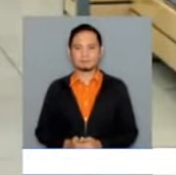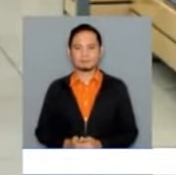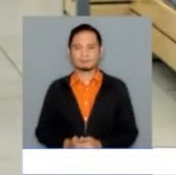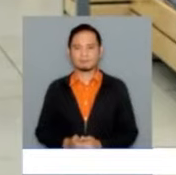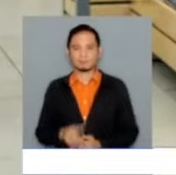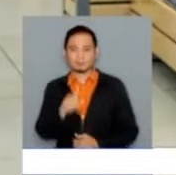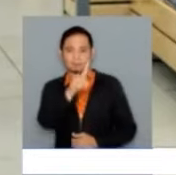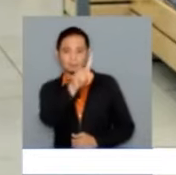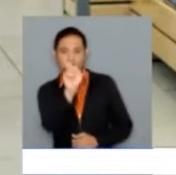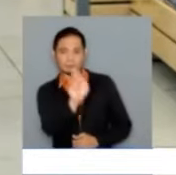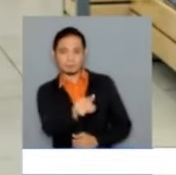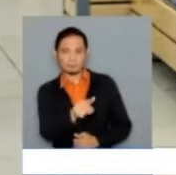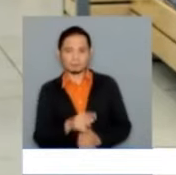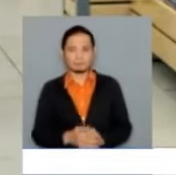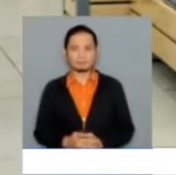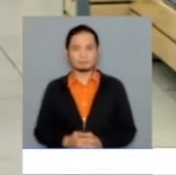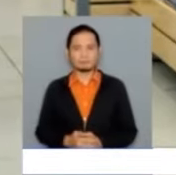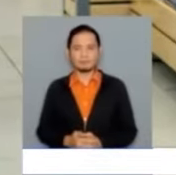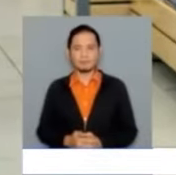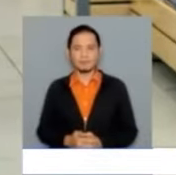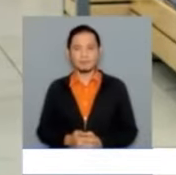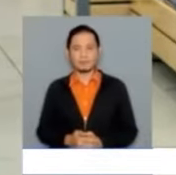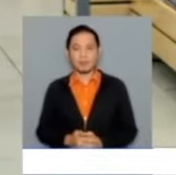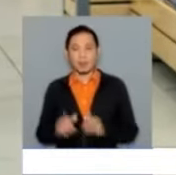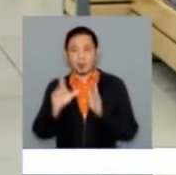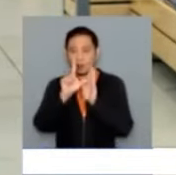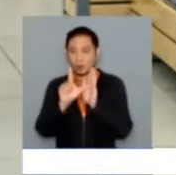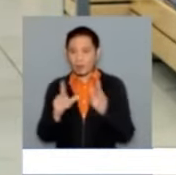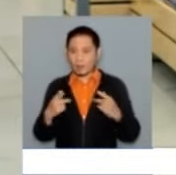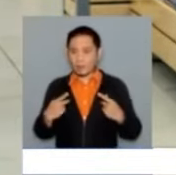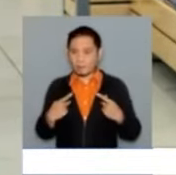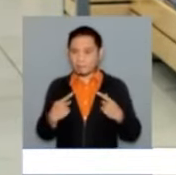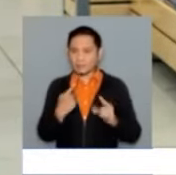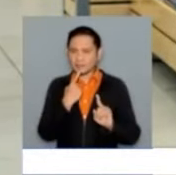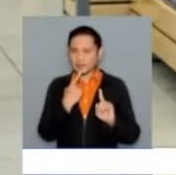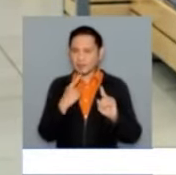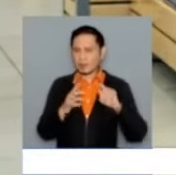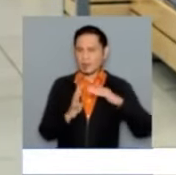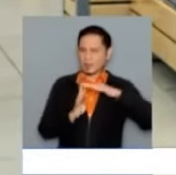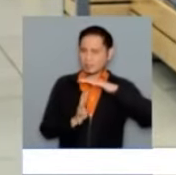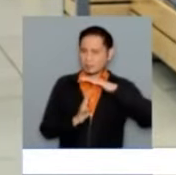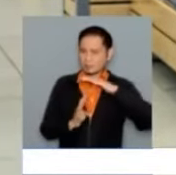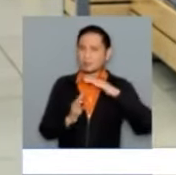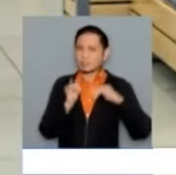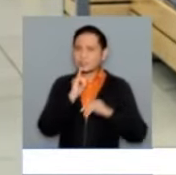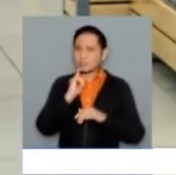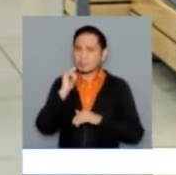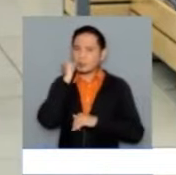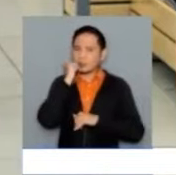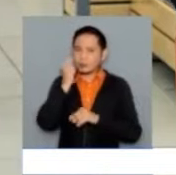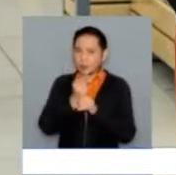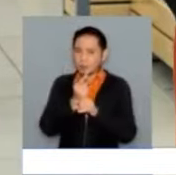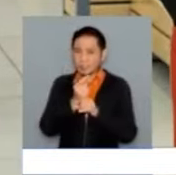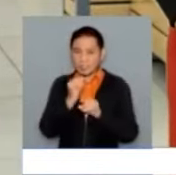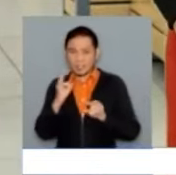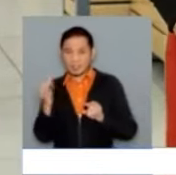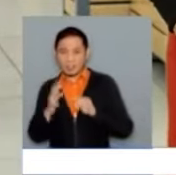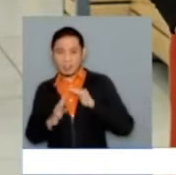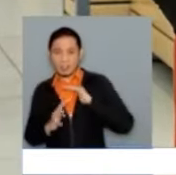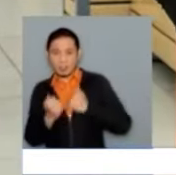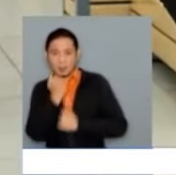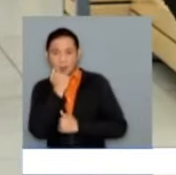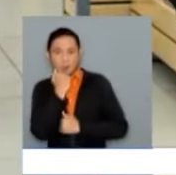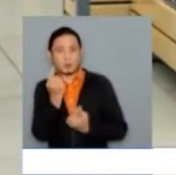#AskAttorney. Attorney, agree ba ang batas sa the customer is always right? What if wrong sila? Ang sagot, ano